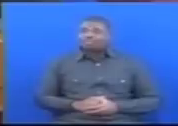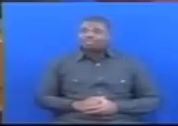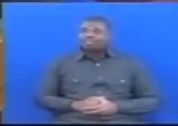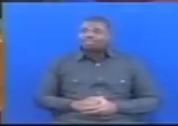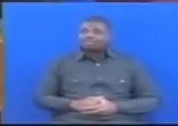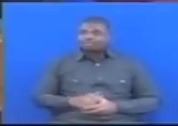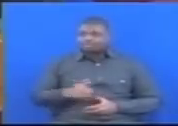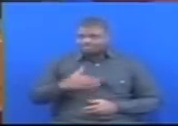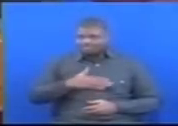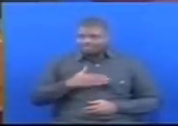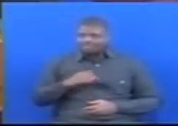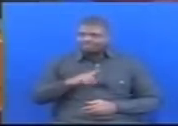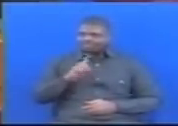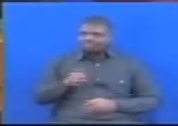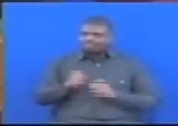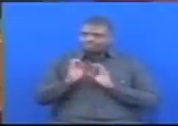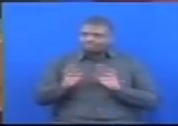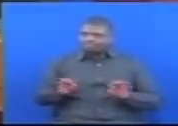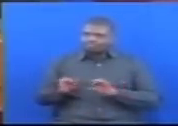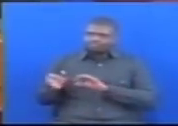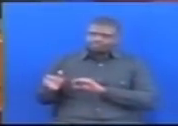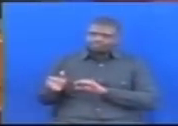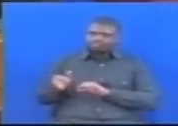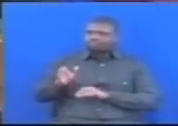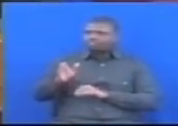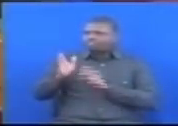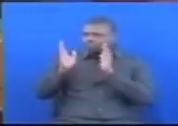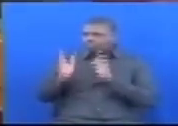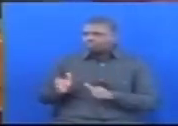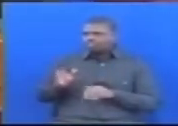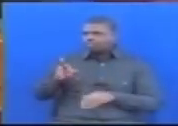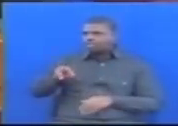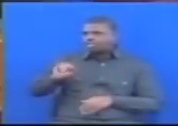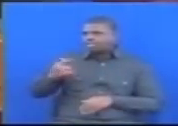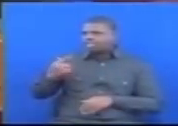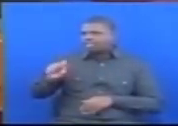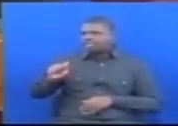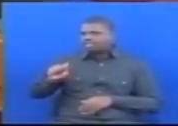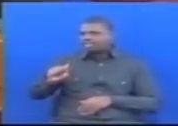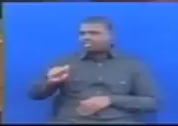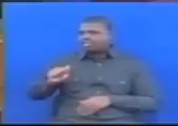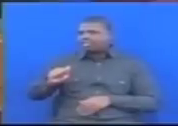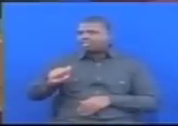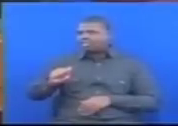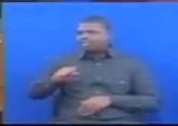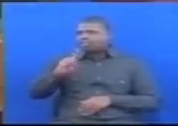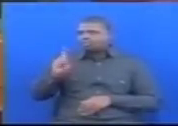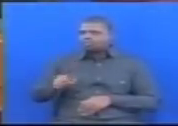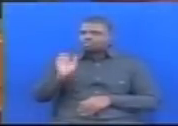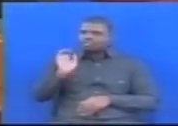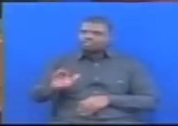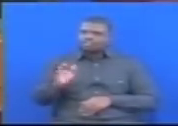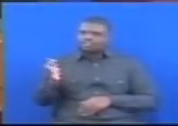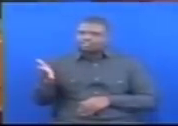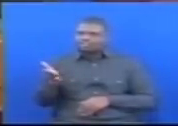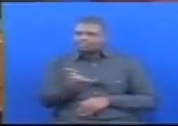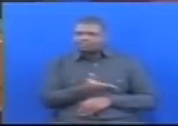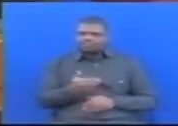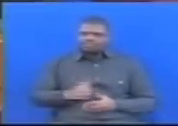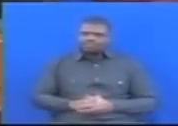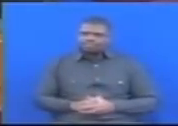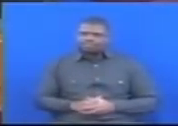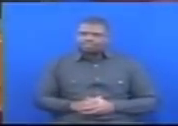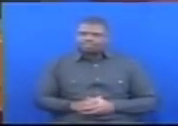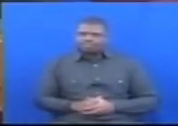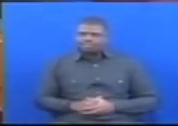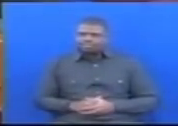hakuna nyongeza. Tunaendelea na Mheshimiwa Rita Enesfa Kabati. Tangu wilaya ya Kilolo ipate hadhi ya kuwa wilaya